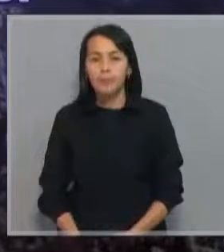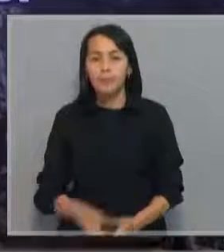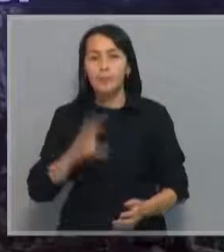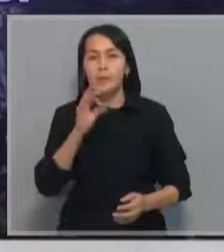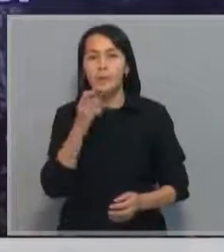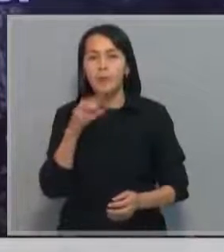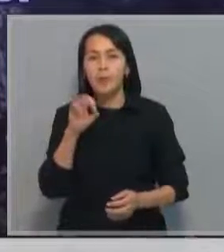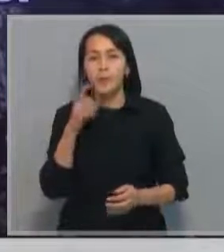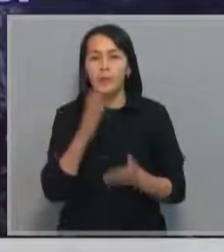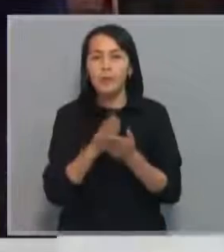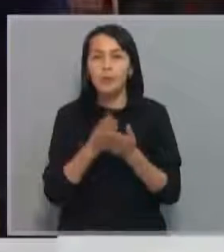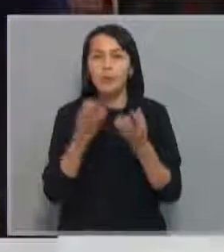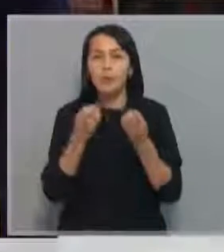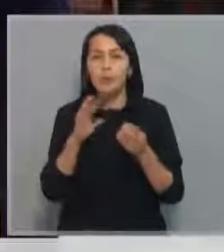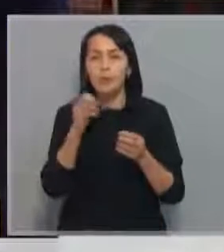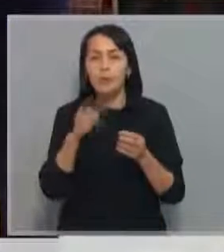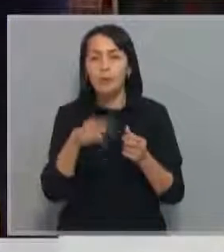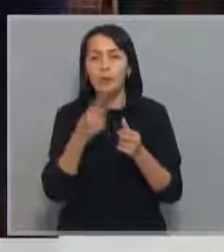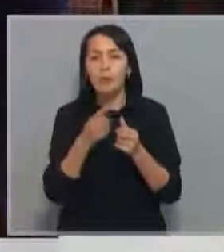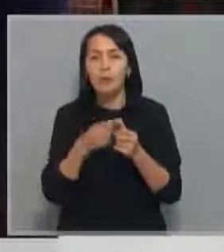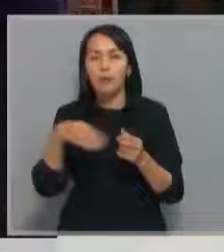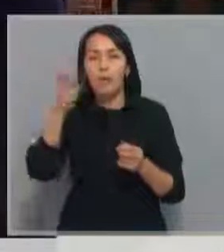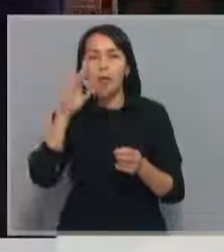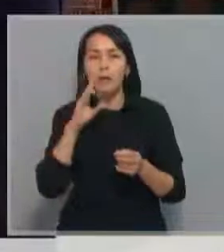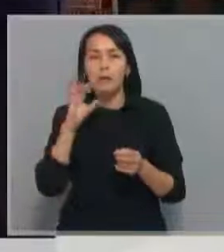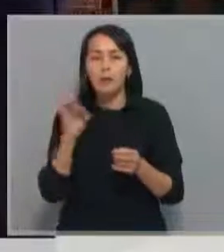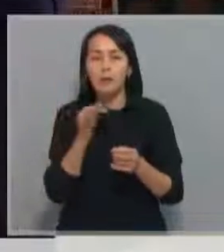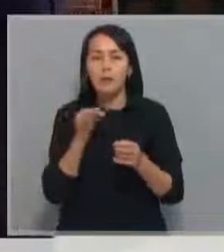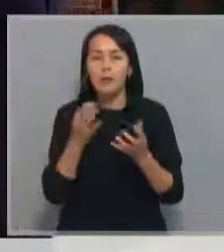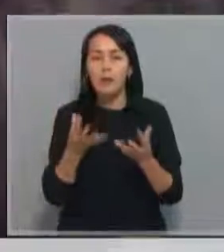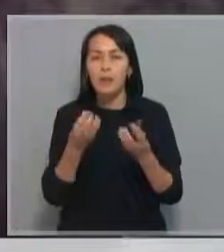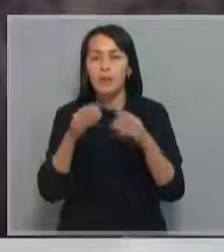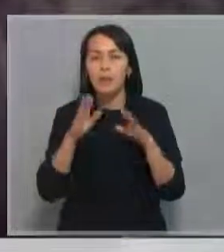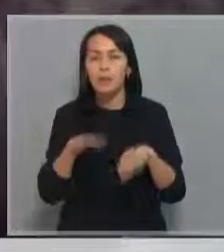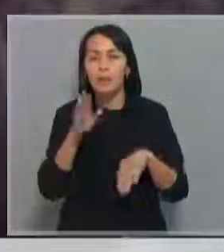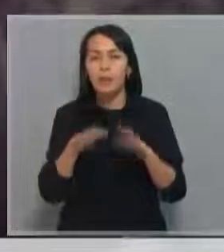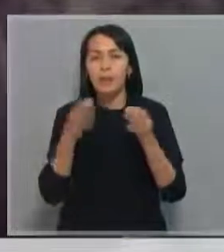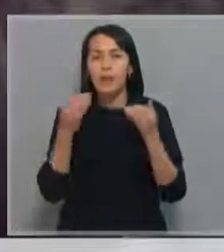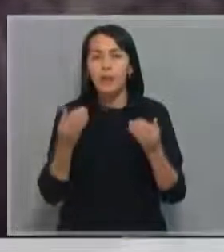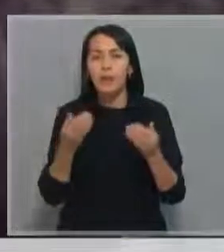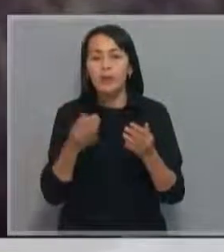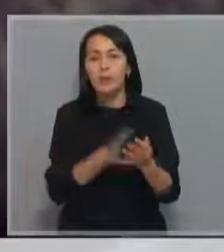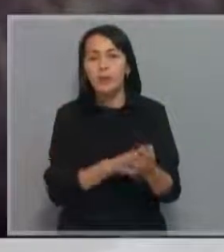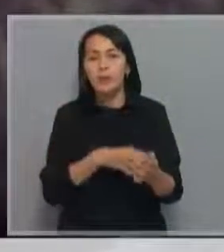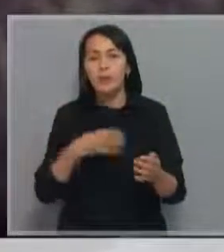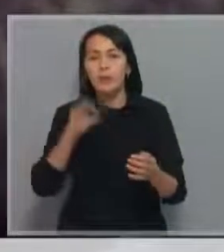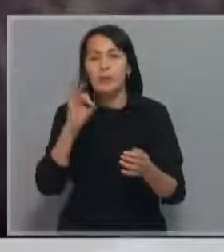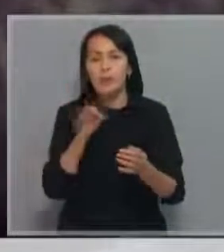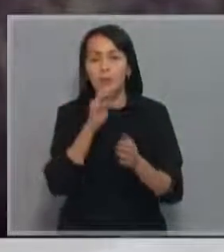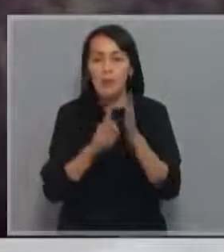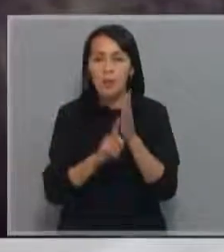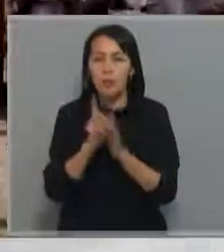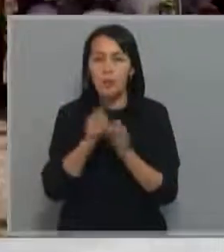Сыйқым, Түгел, Қоңырбай, Кекбай, Елікбай. Бұл атаулардың қазақ тарихында алар орны ерекше. 300 жылға созылып жатқан шежіренің бастауы